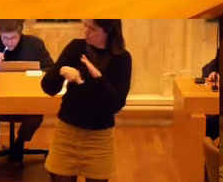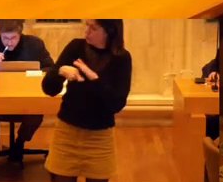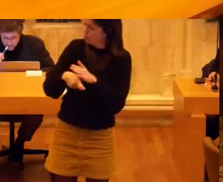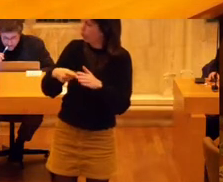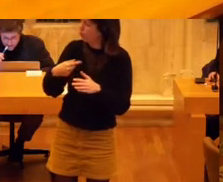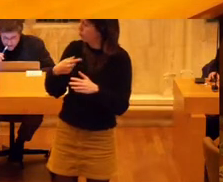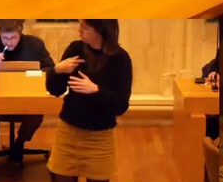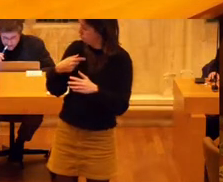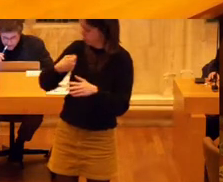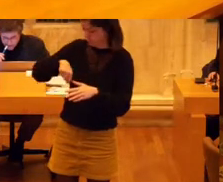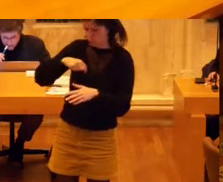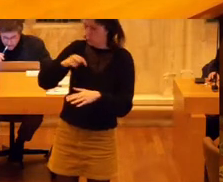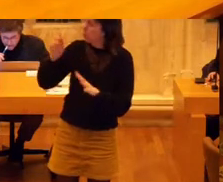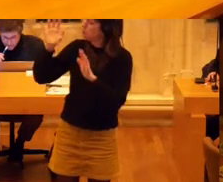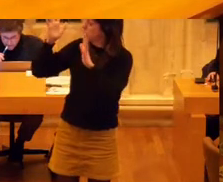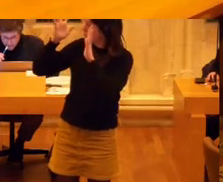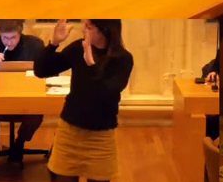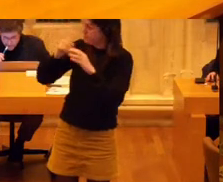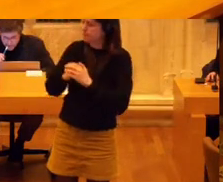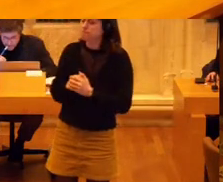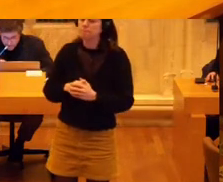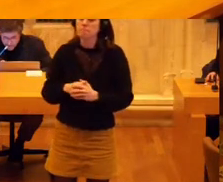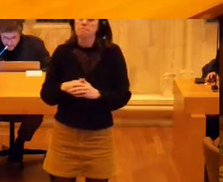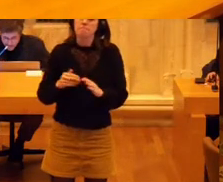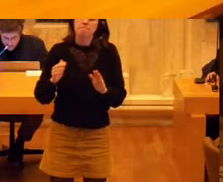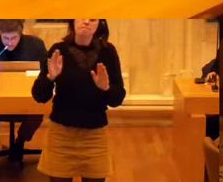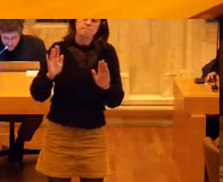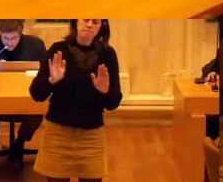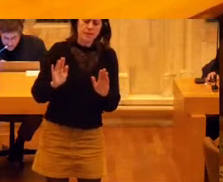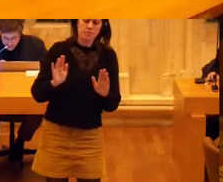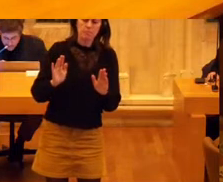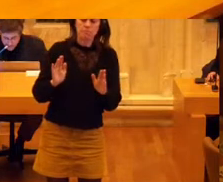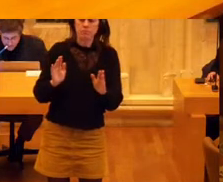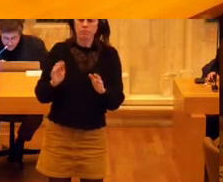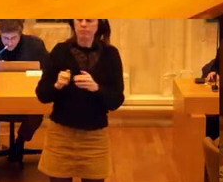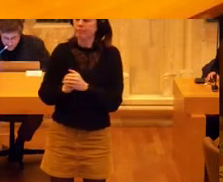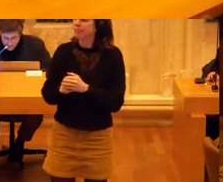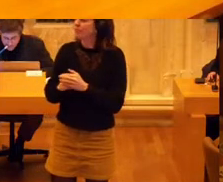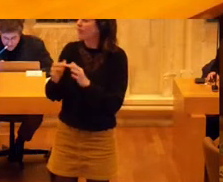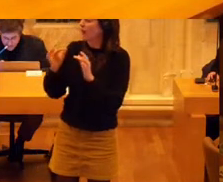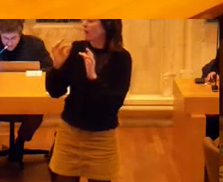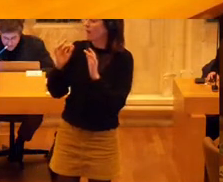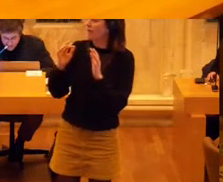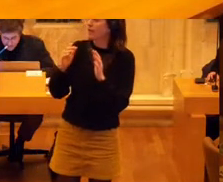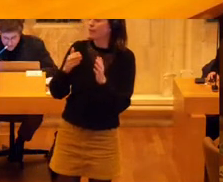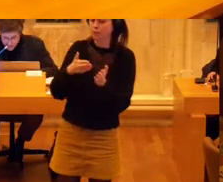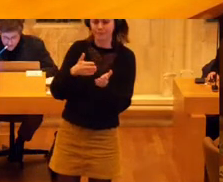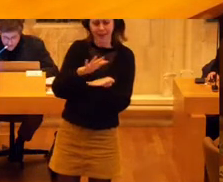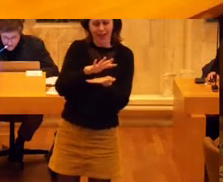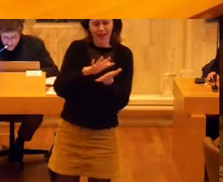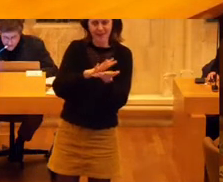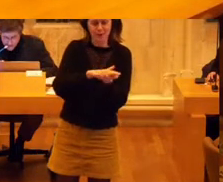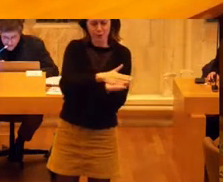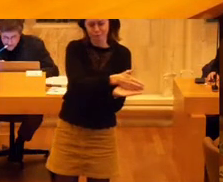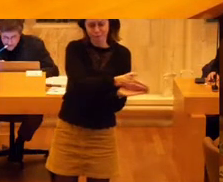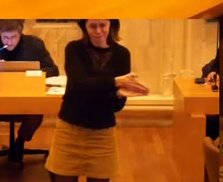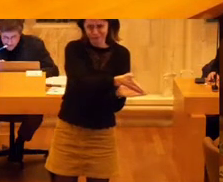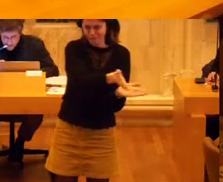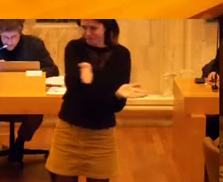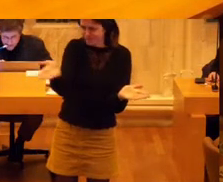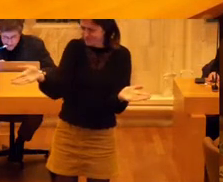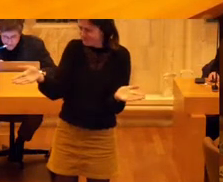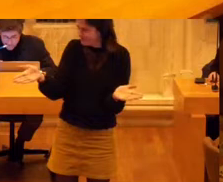Néanmoins, j'ai trouvé que en termes de communication à toutes les associations